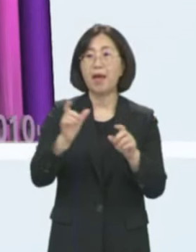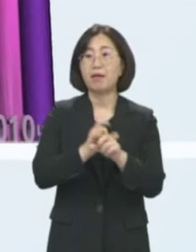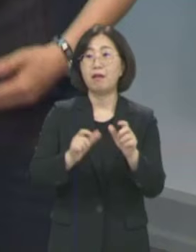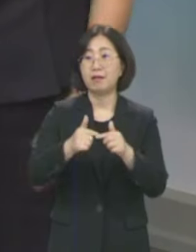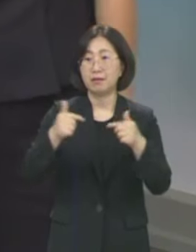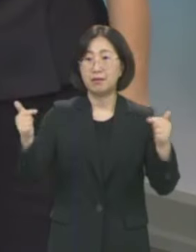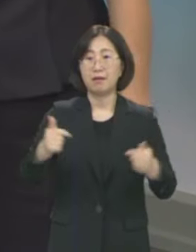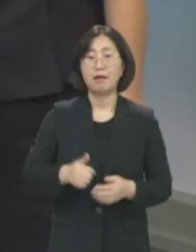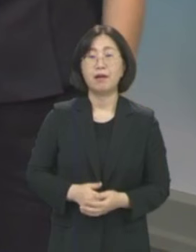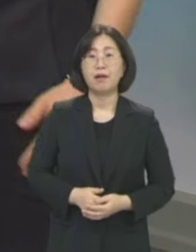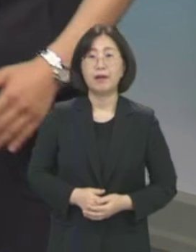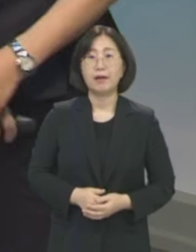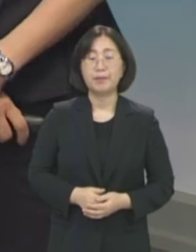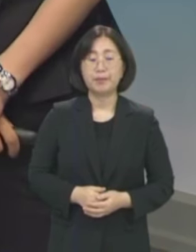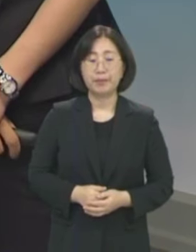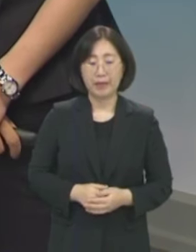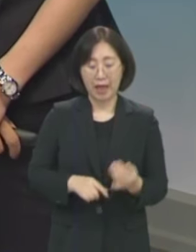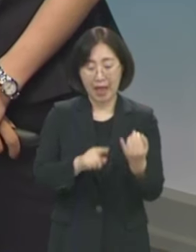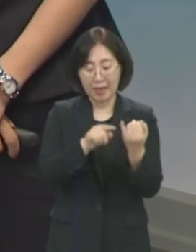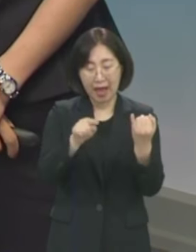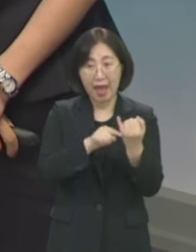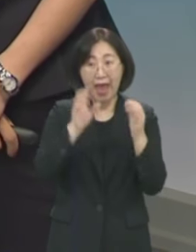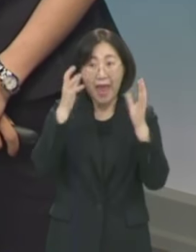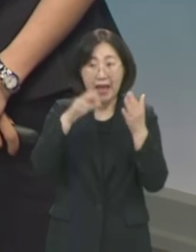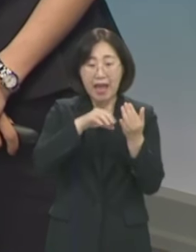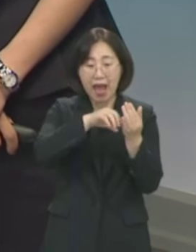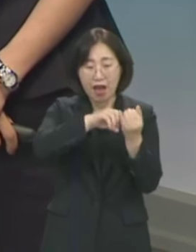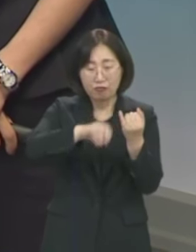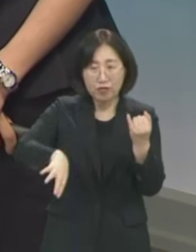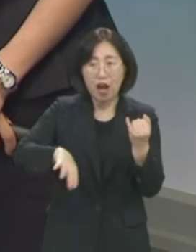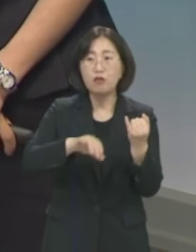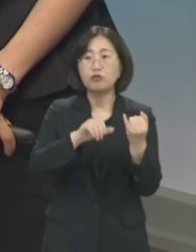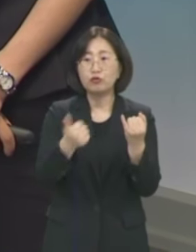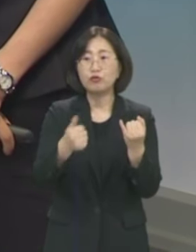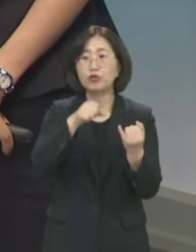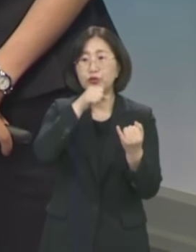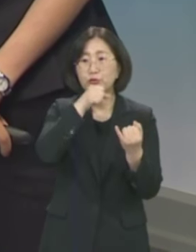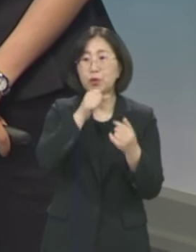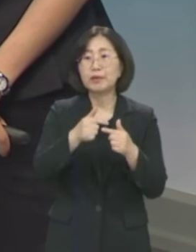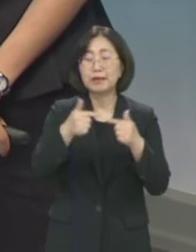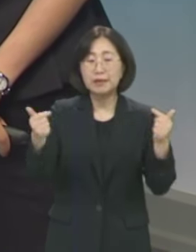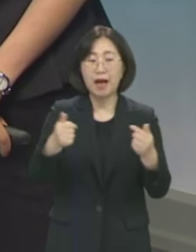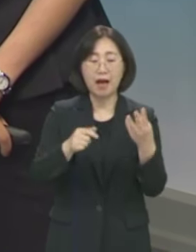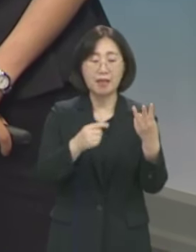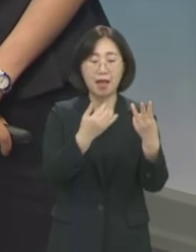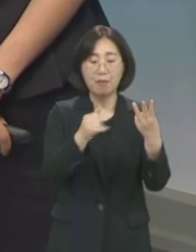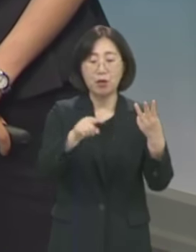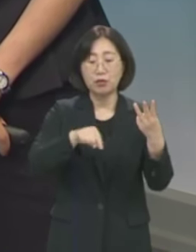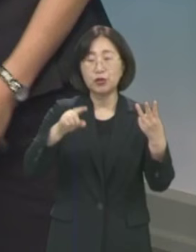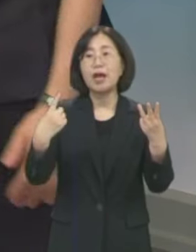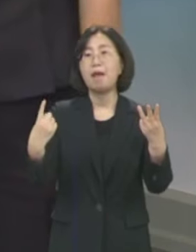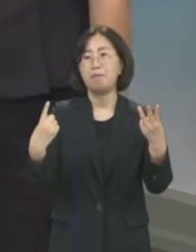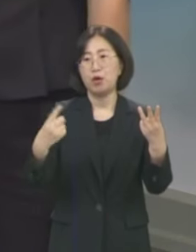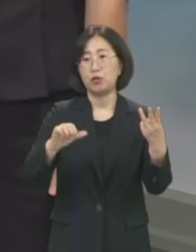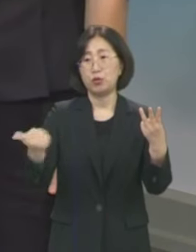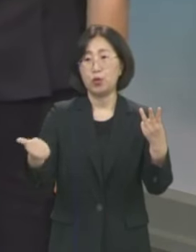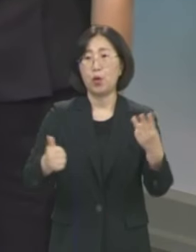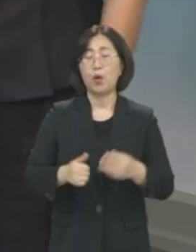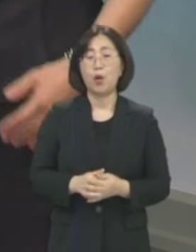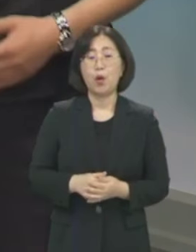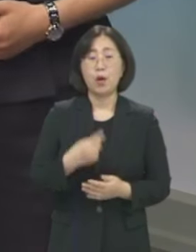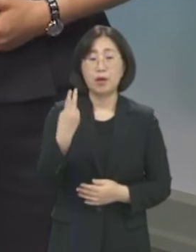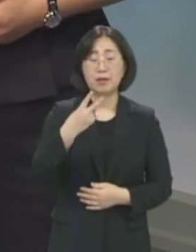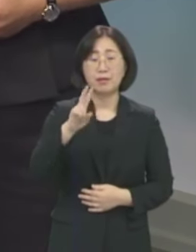늘었습니다. 태아의 유산과 사산율도 증가하고 있는데요. 3명 중 1명에 달하고